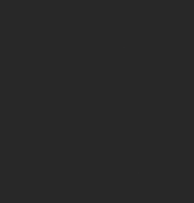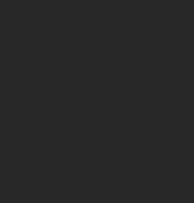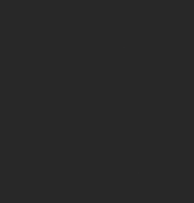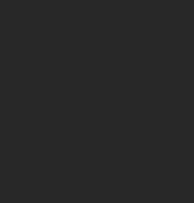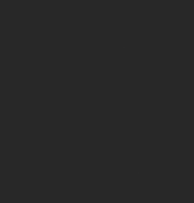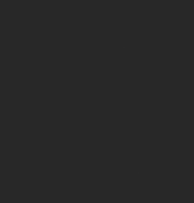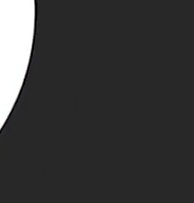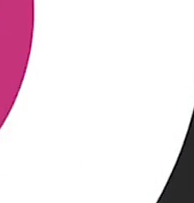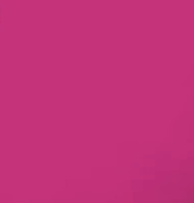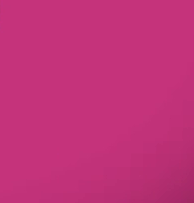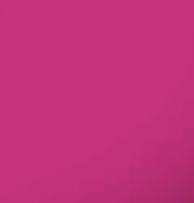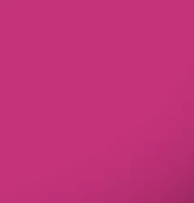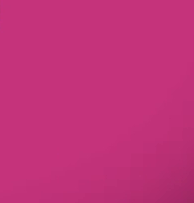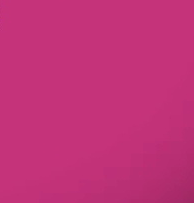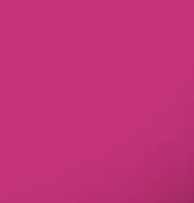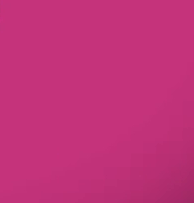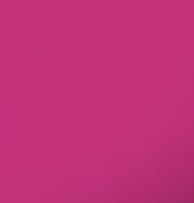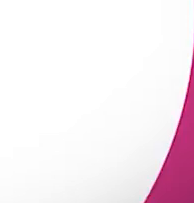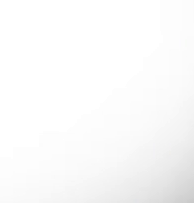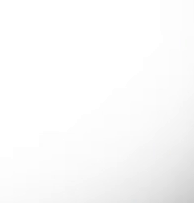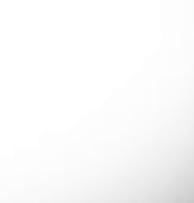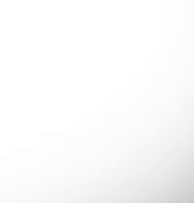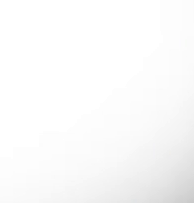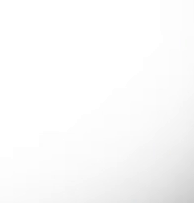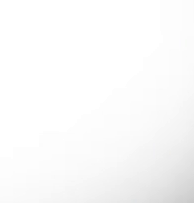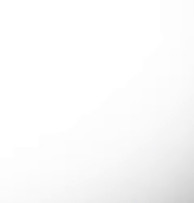Re, viss ēters ir te!